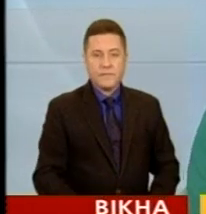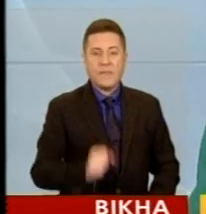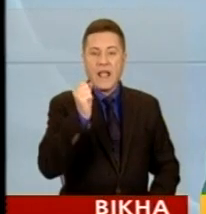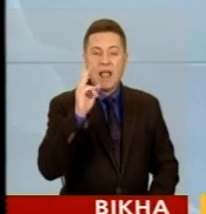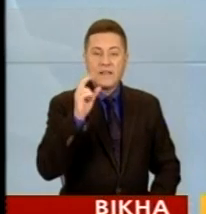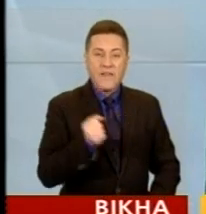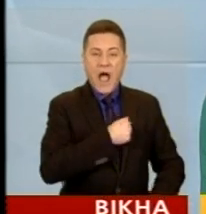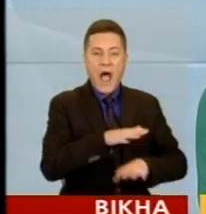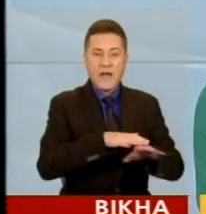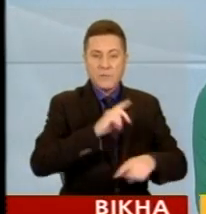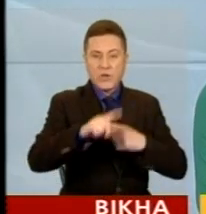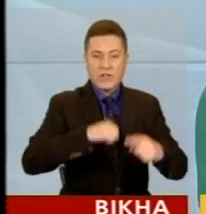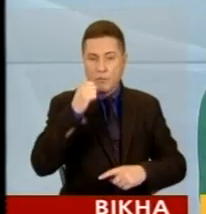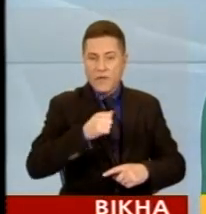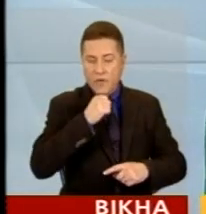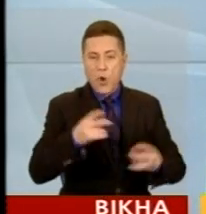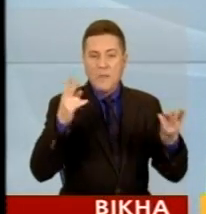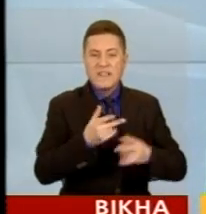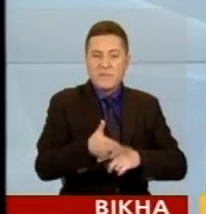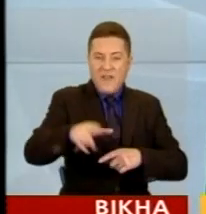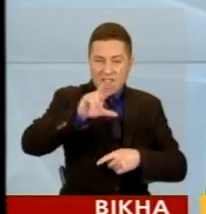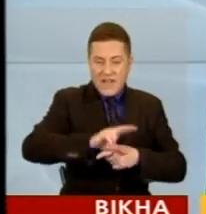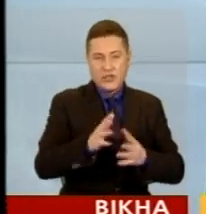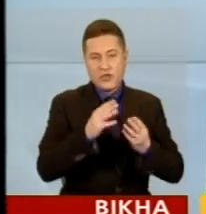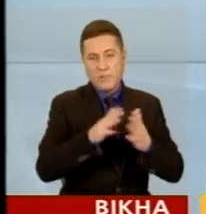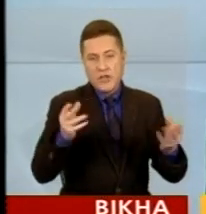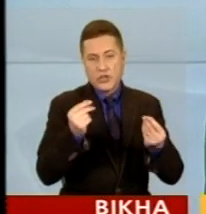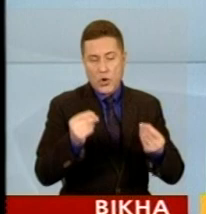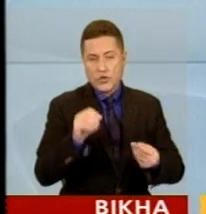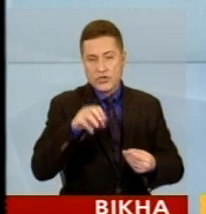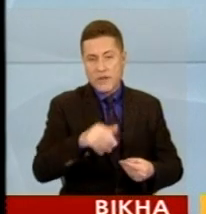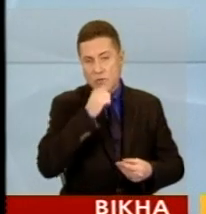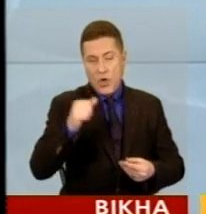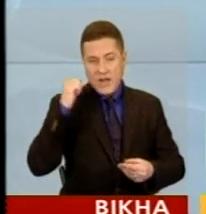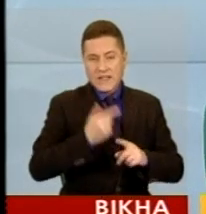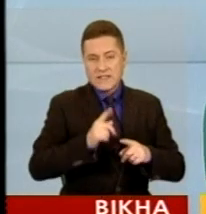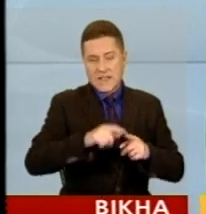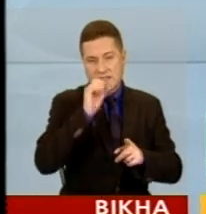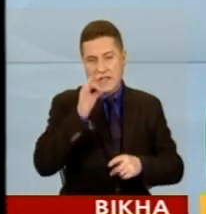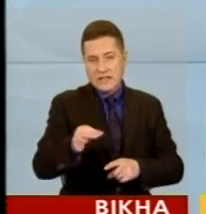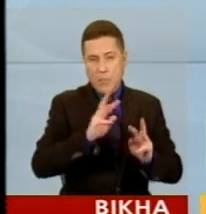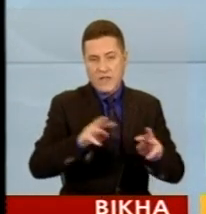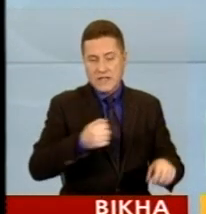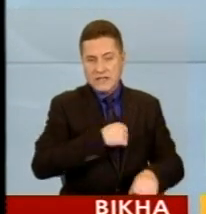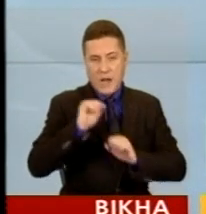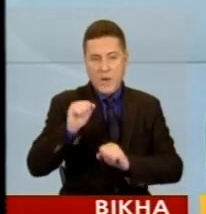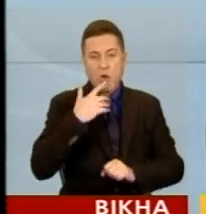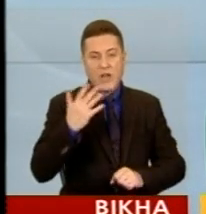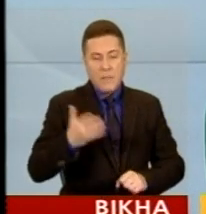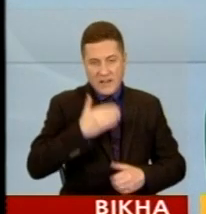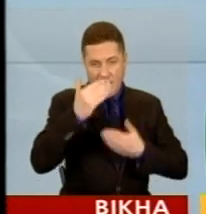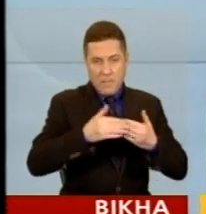На армію наступного року потрібно втричі більше грошей, ніж торік. Це слова міністра оборони Степана Полторака. Сьогодні він рапортував